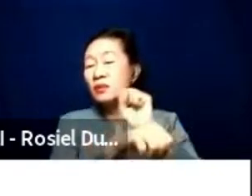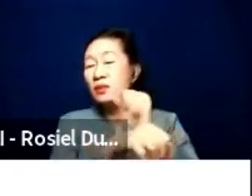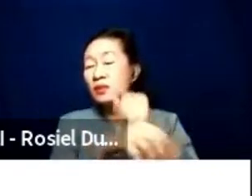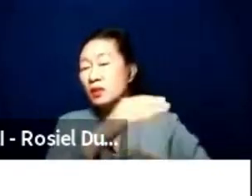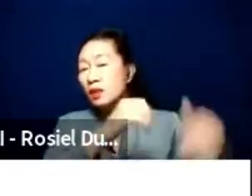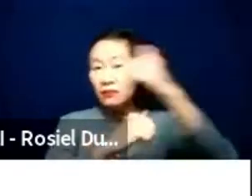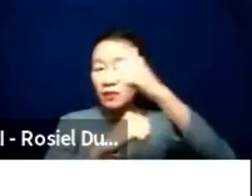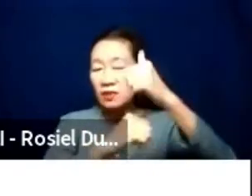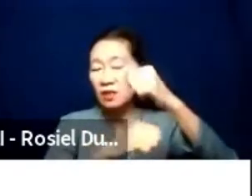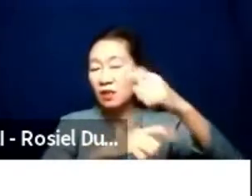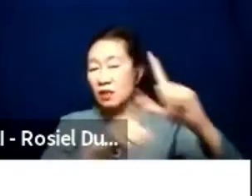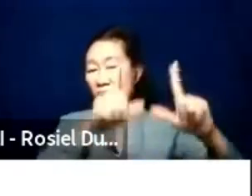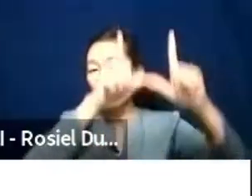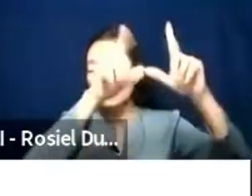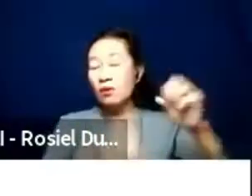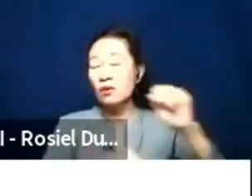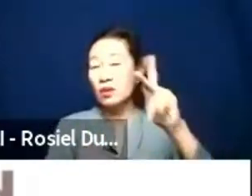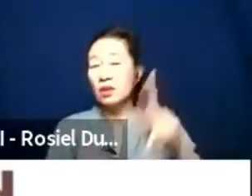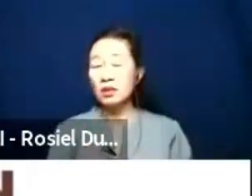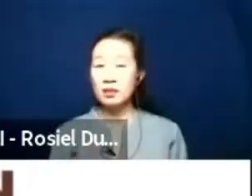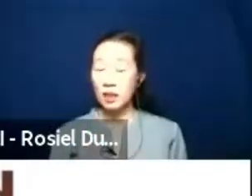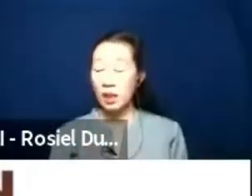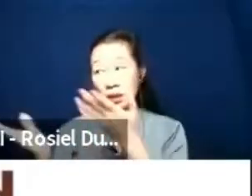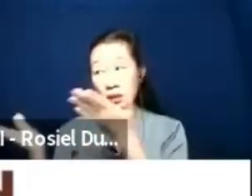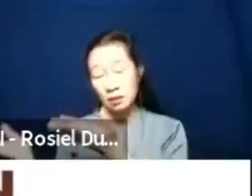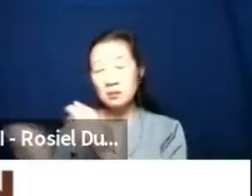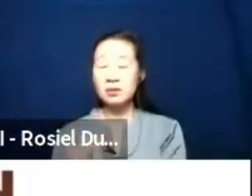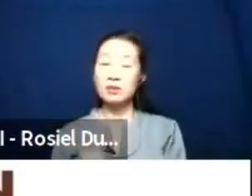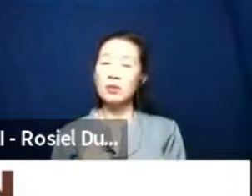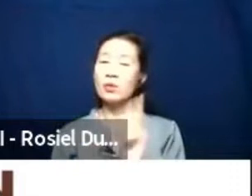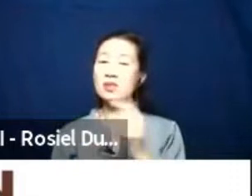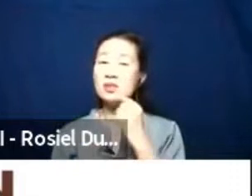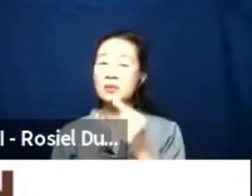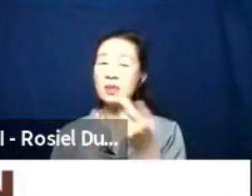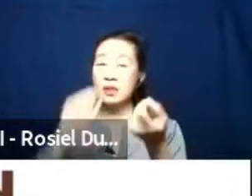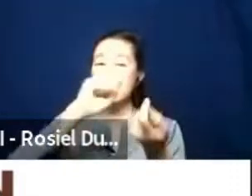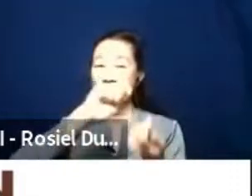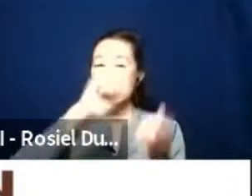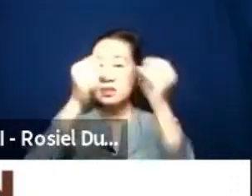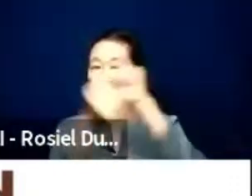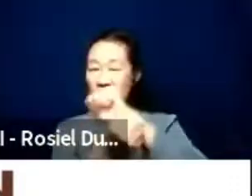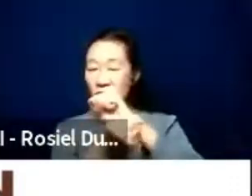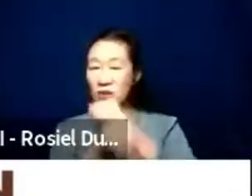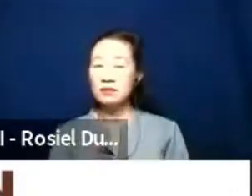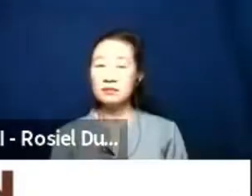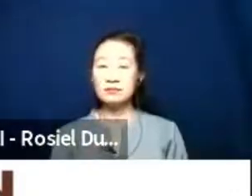levels. No? Okay, so there. So yan po yung ating sinasabing transition